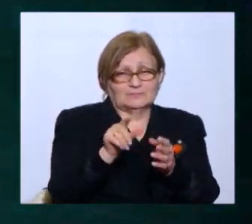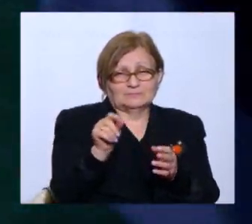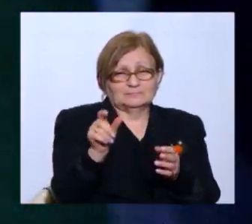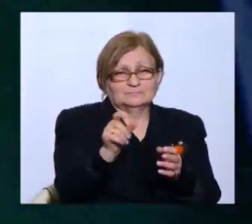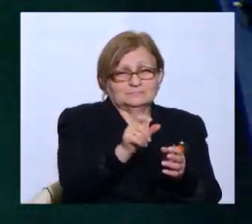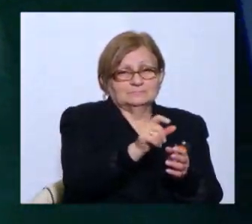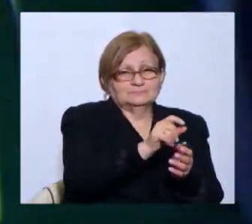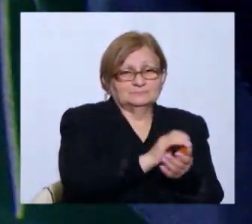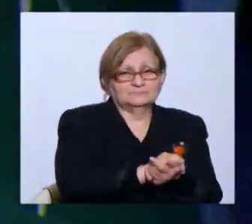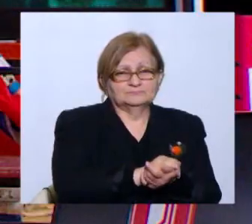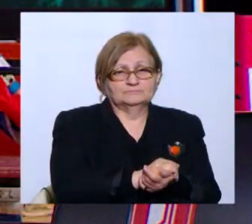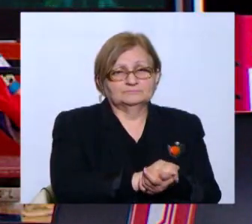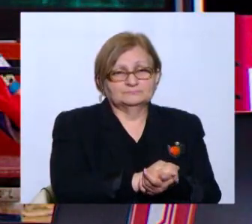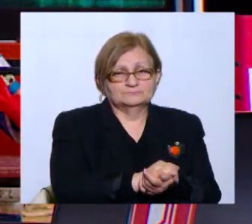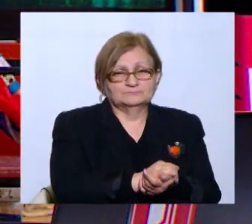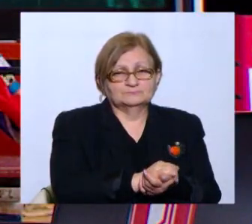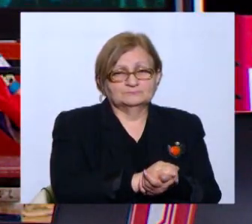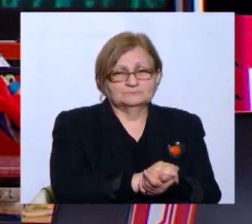მონაკვეთებად.